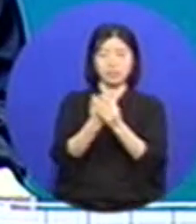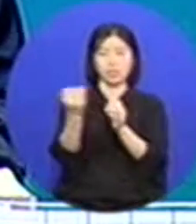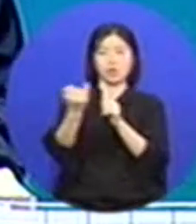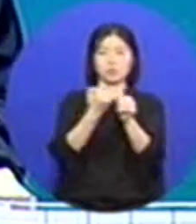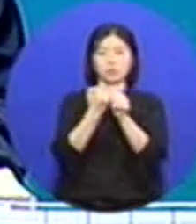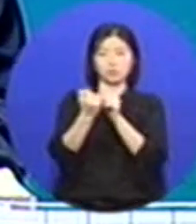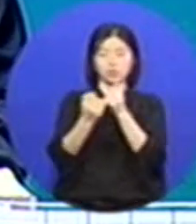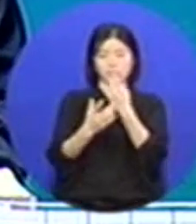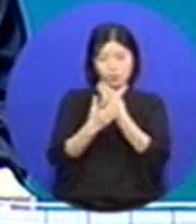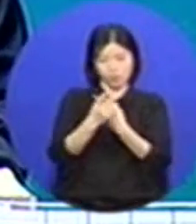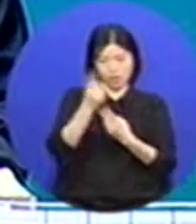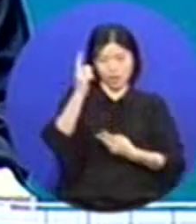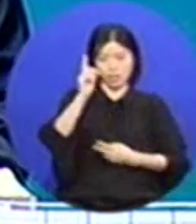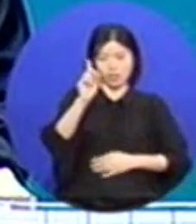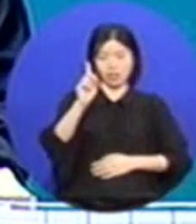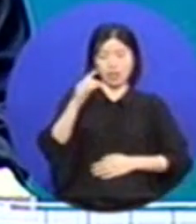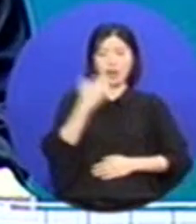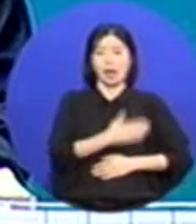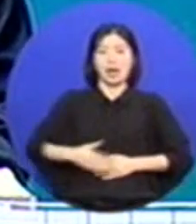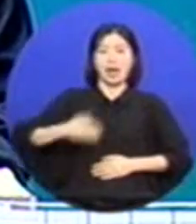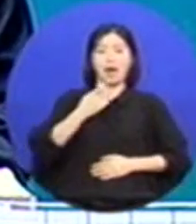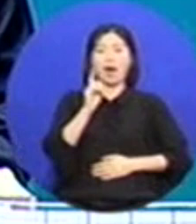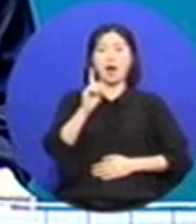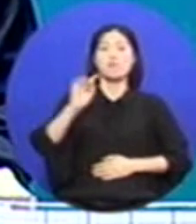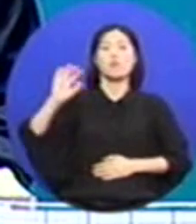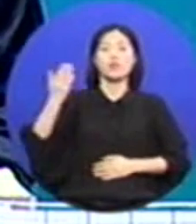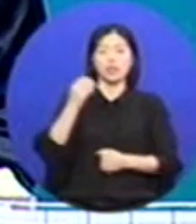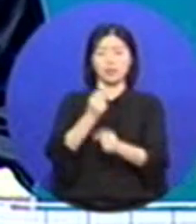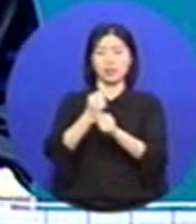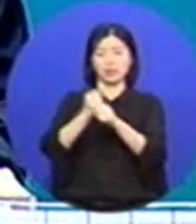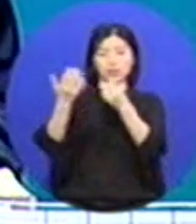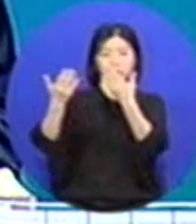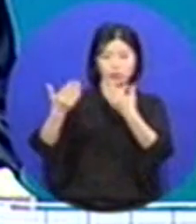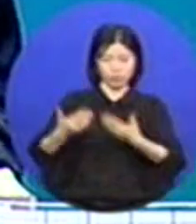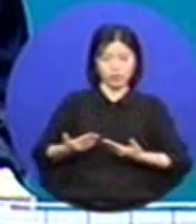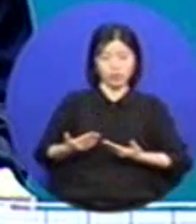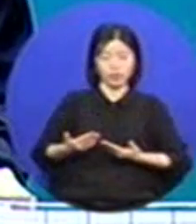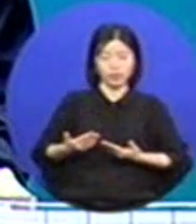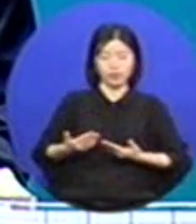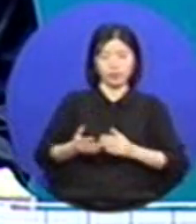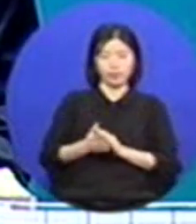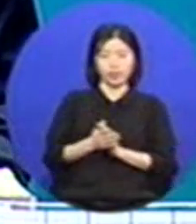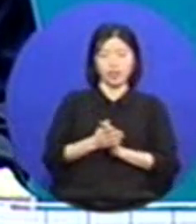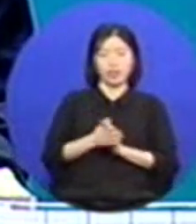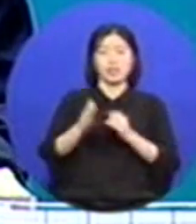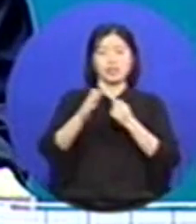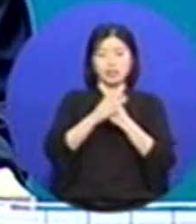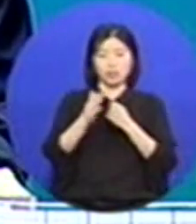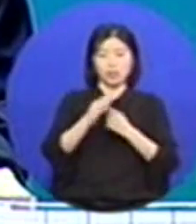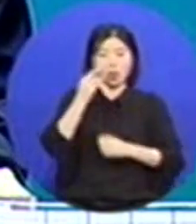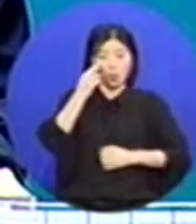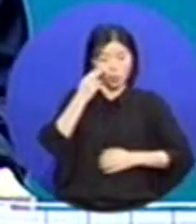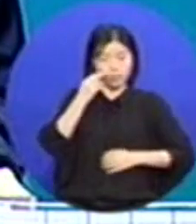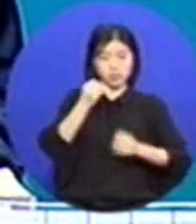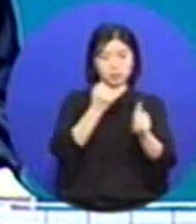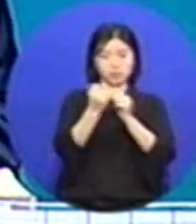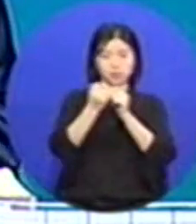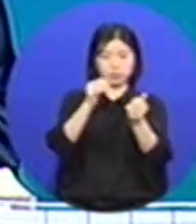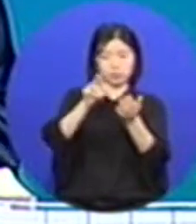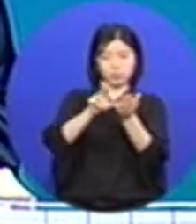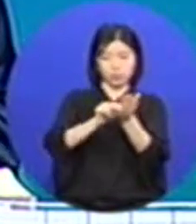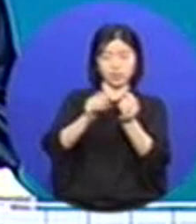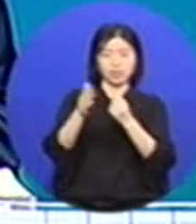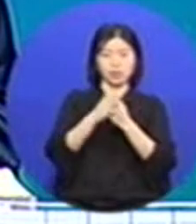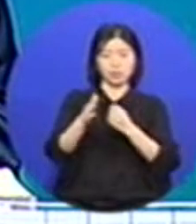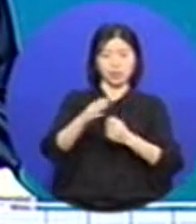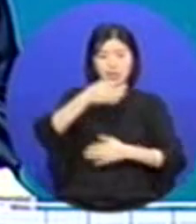하나 되게 한 몸 되게 만드는 겁니다 그러므로 혹시 부부 문제 때문에 힘드신